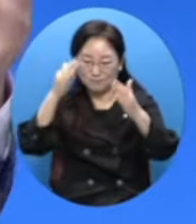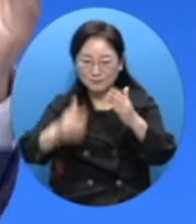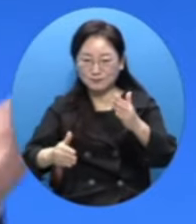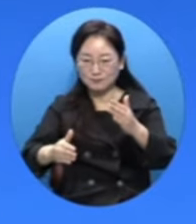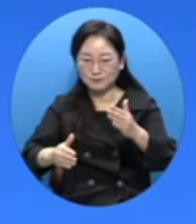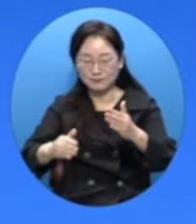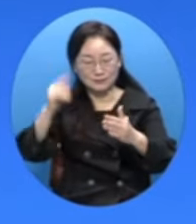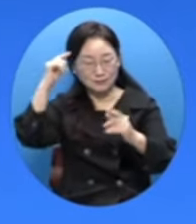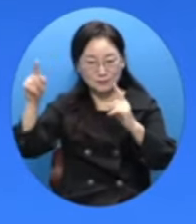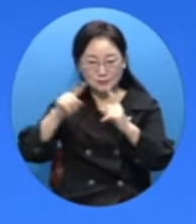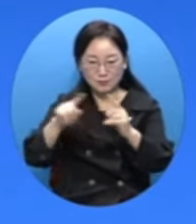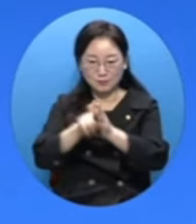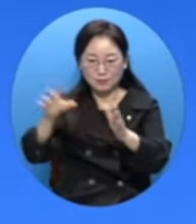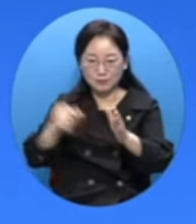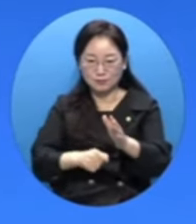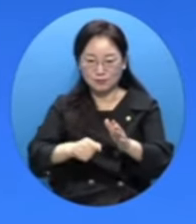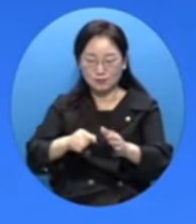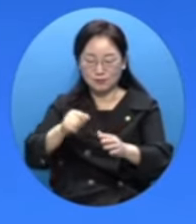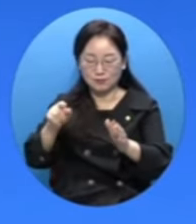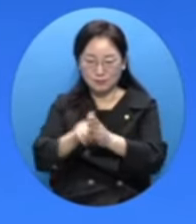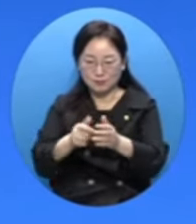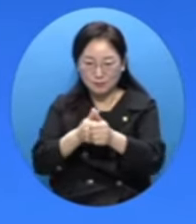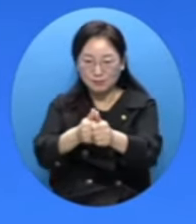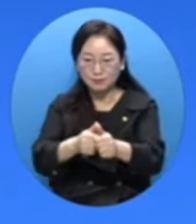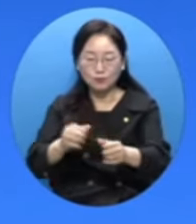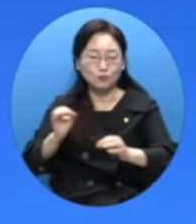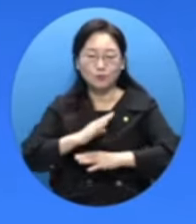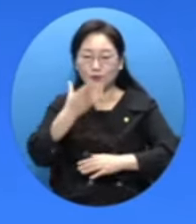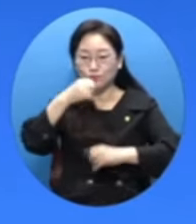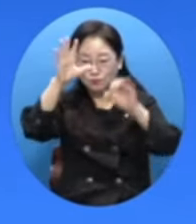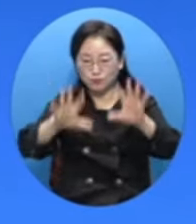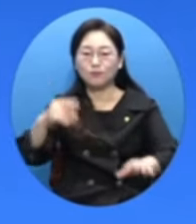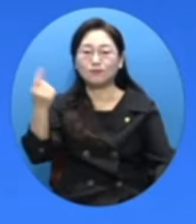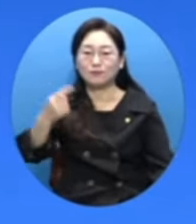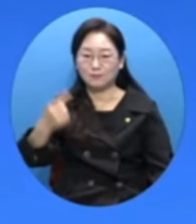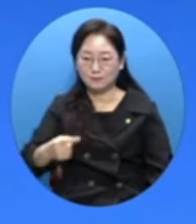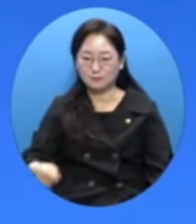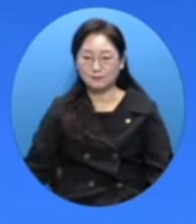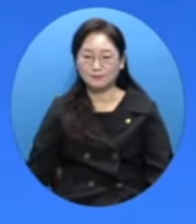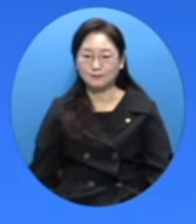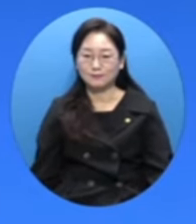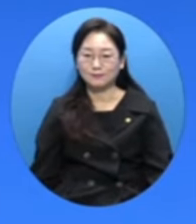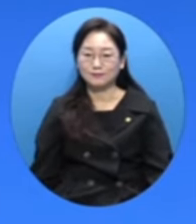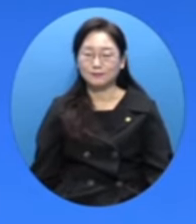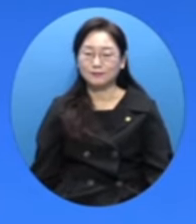무장해서 믿음으로 전쟁 나갈 때 하나님의 놀라운 축복이 임하게 될 것입니다.